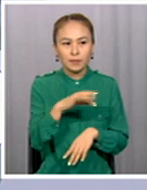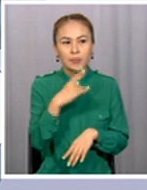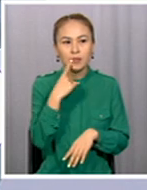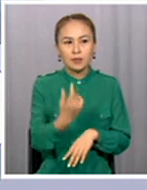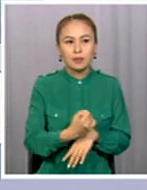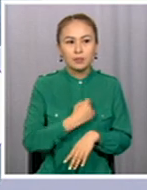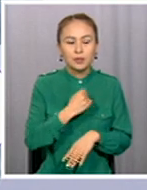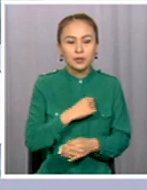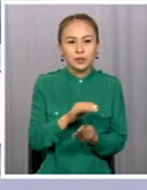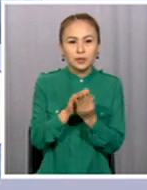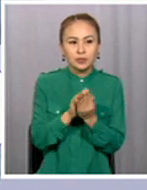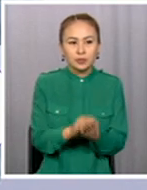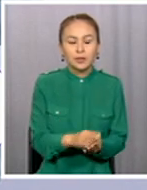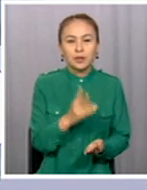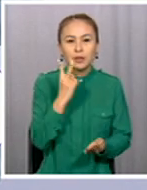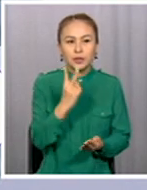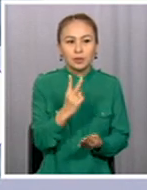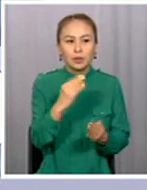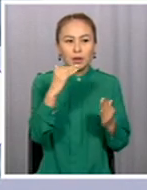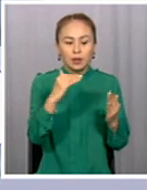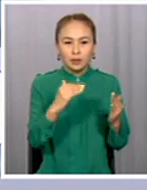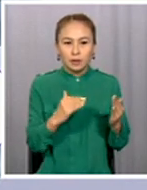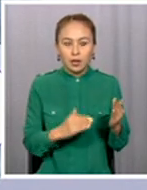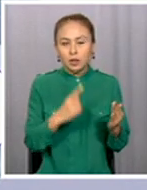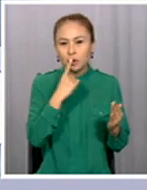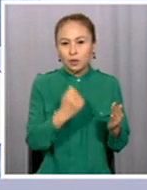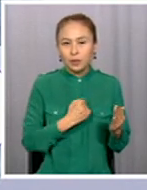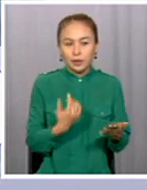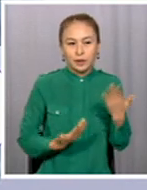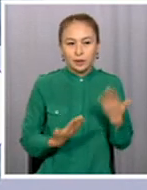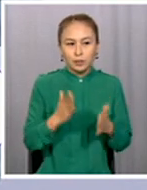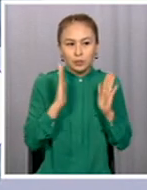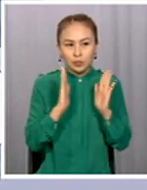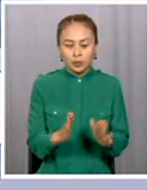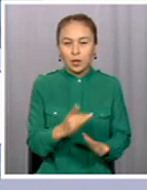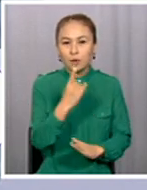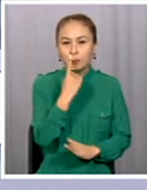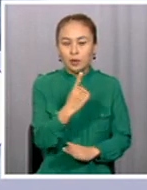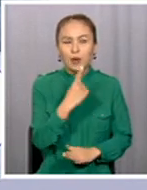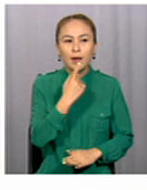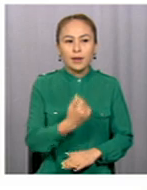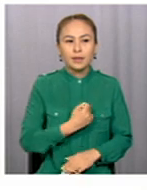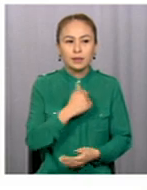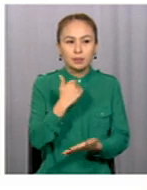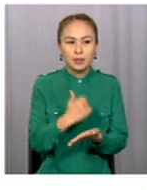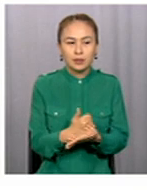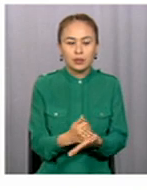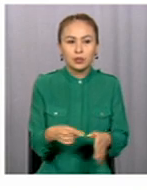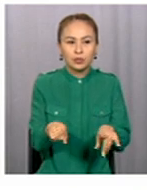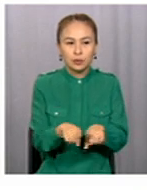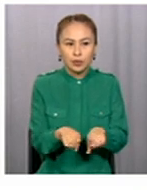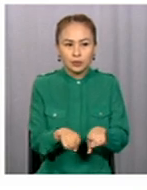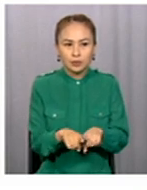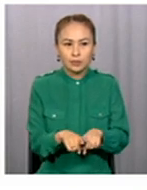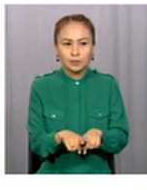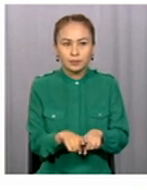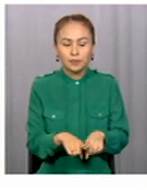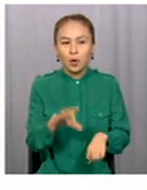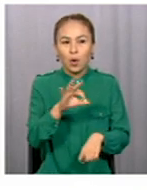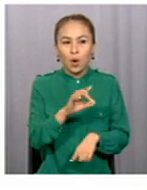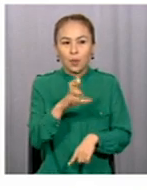жерленген. Екеуі қатардағы жауынгер болса, біреуі әскер басына ұқсайды.